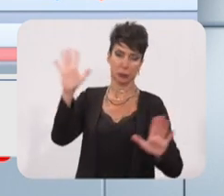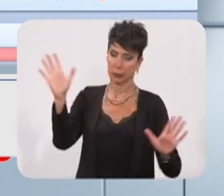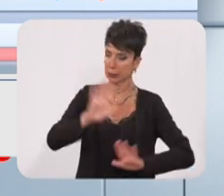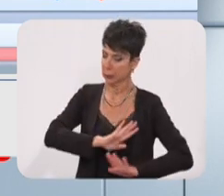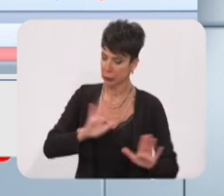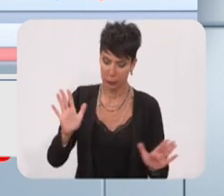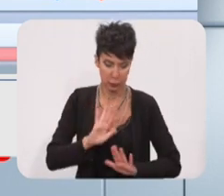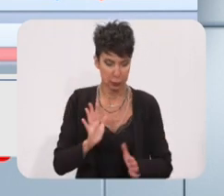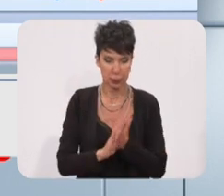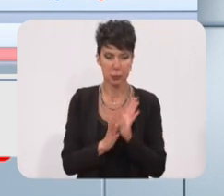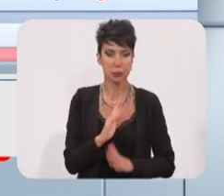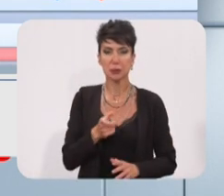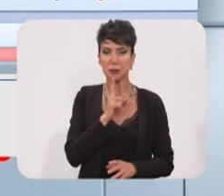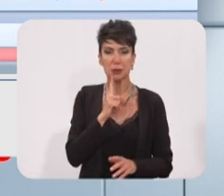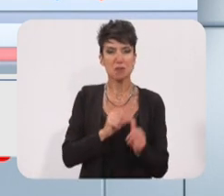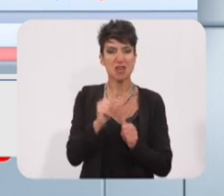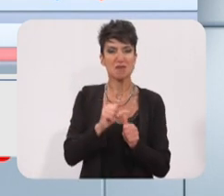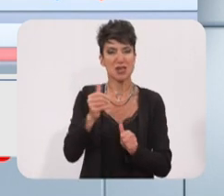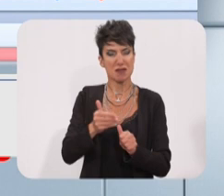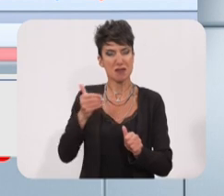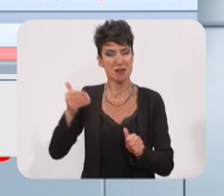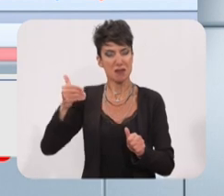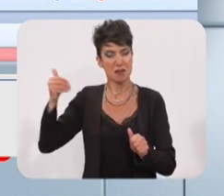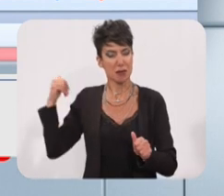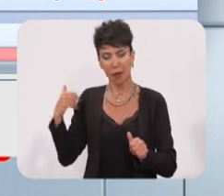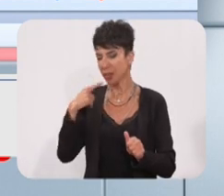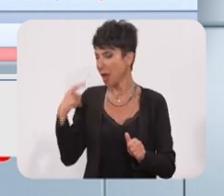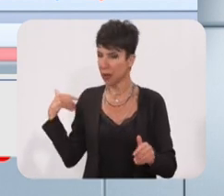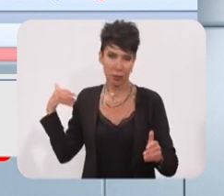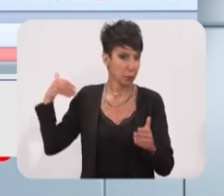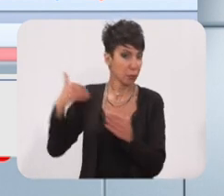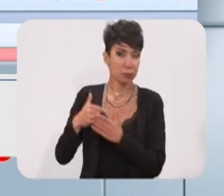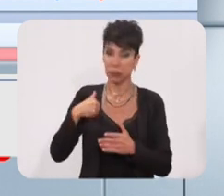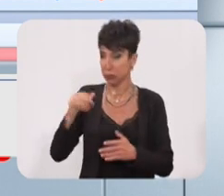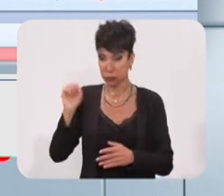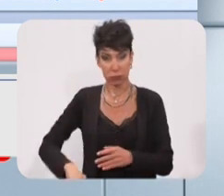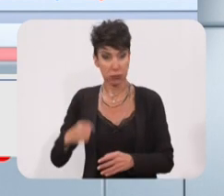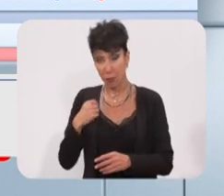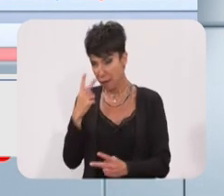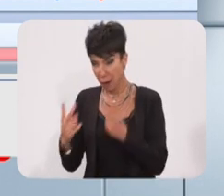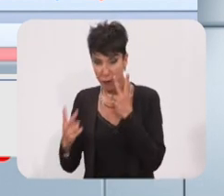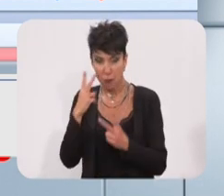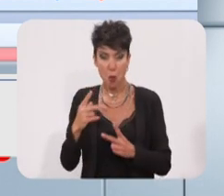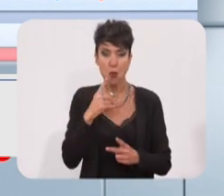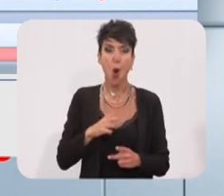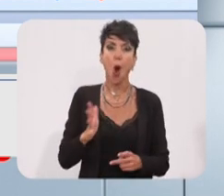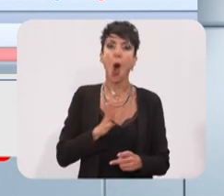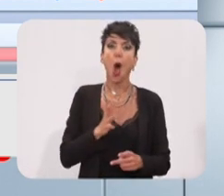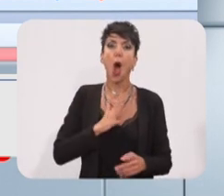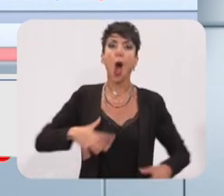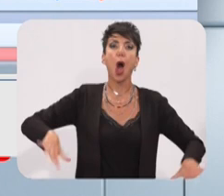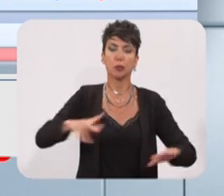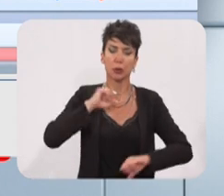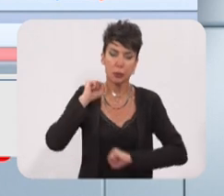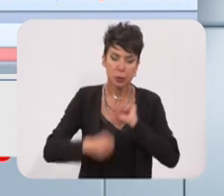δεν αφορά αυτό μόνο την προεκλογική περίοδο. Σε έναν κόσμο ο οποίος έδωσε τη μάχη μαζί μας